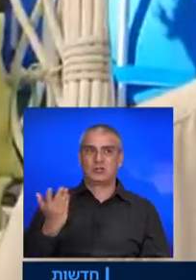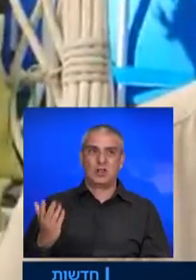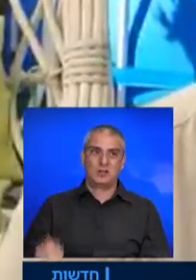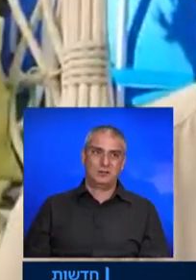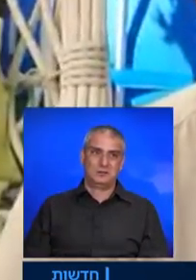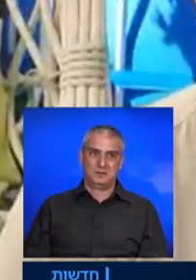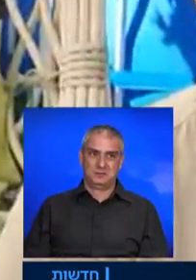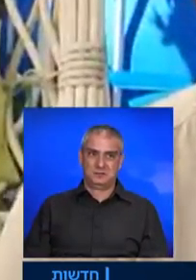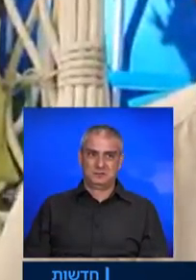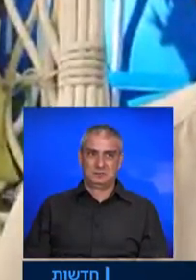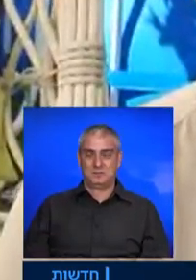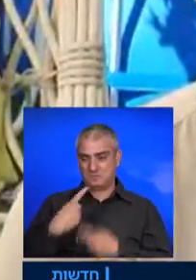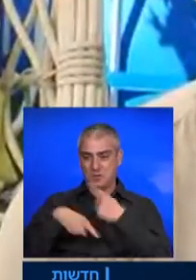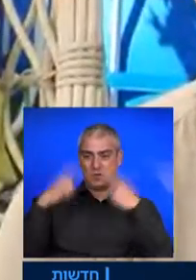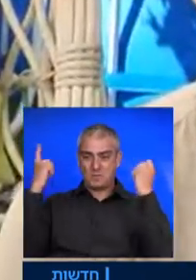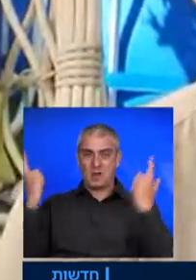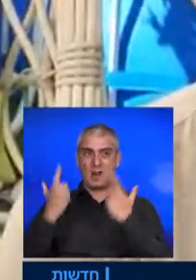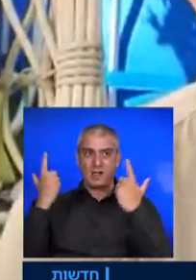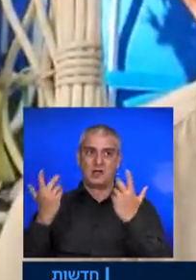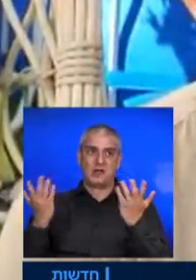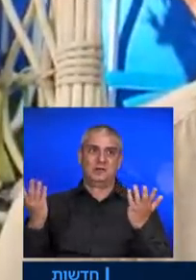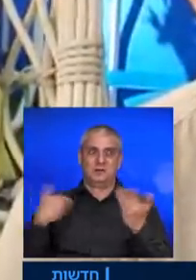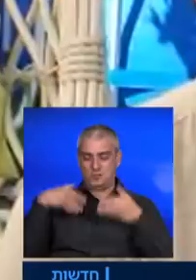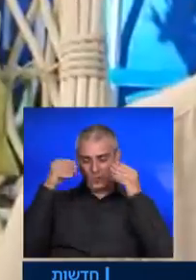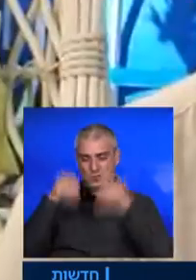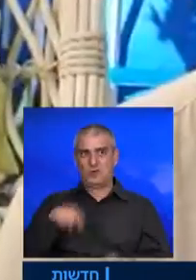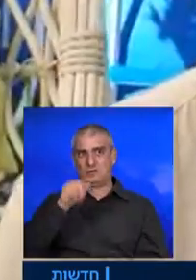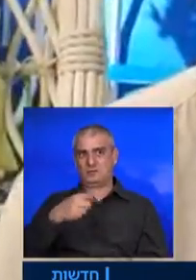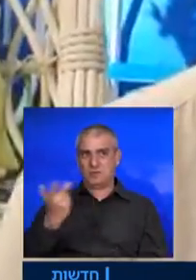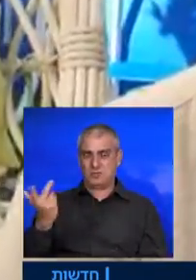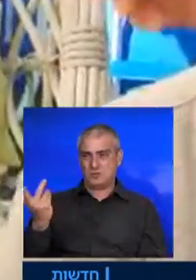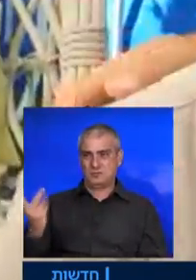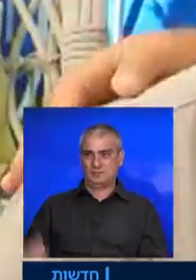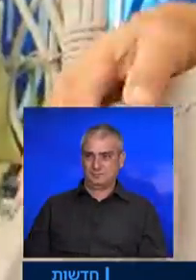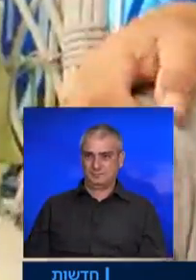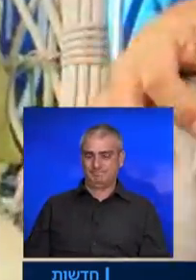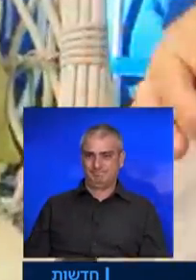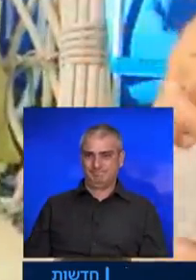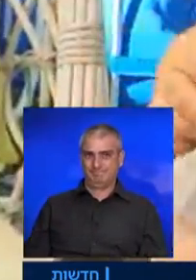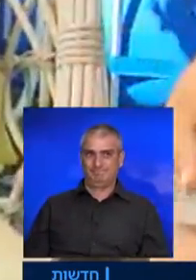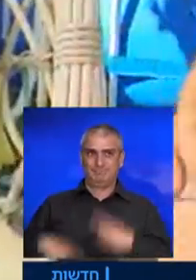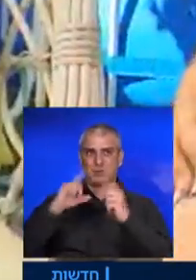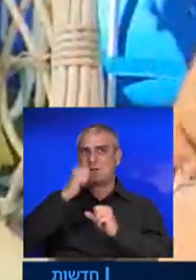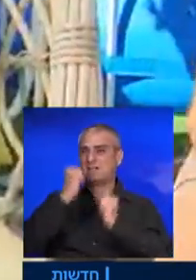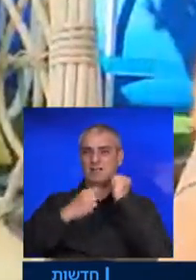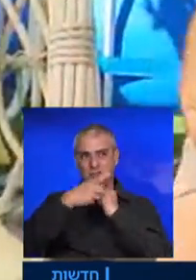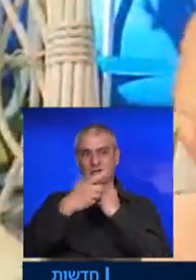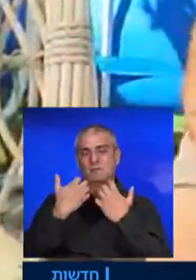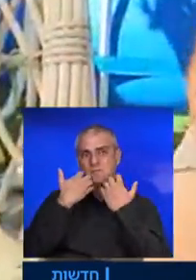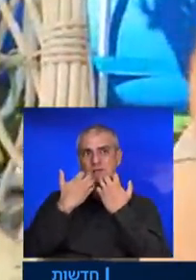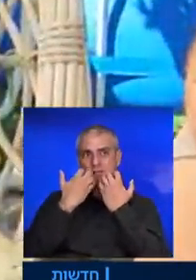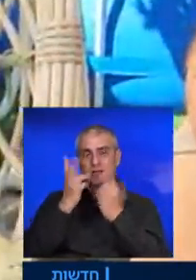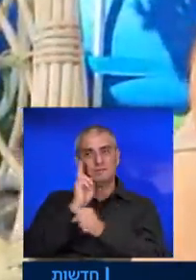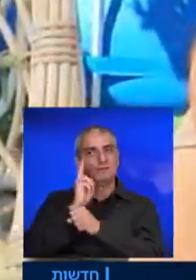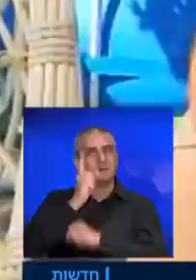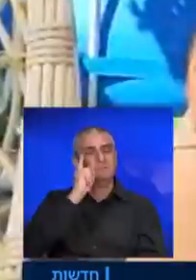במקום לחגוג לו, אנחנו קוברים אותו. ביום הכי קשה שלהם הם מתארים ומזהירים שזה